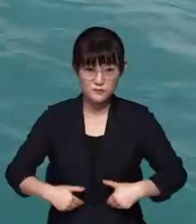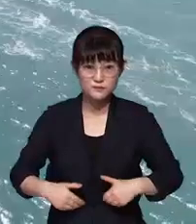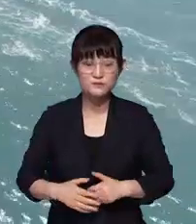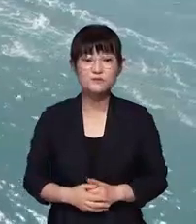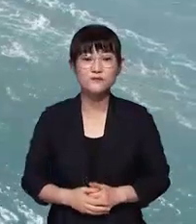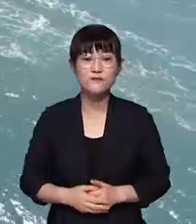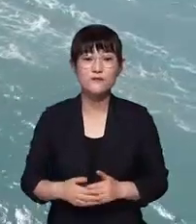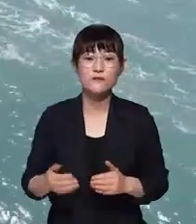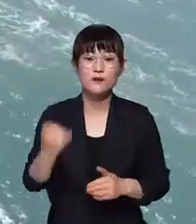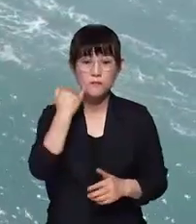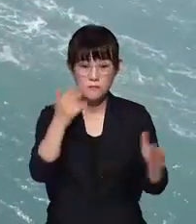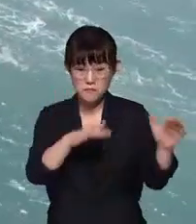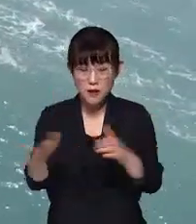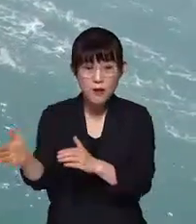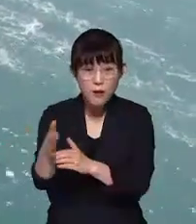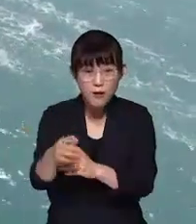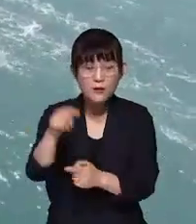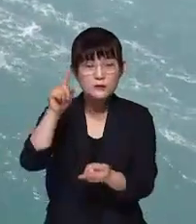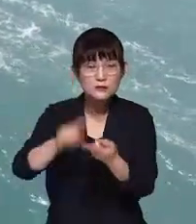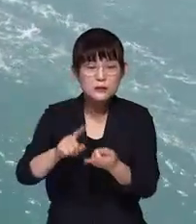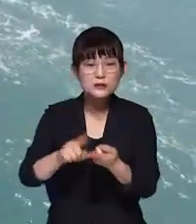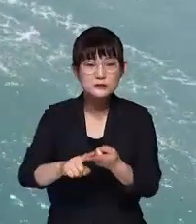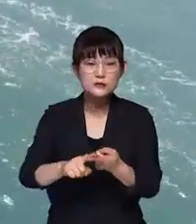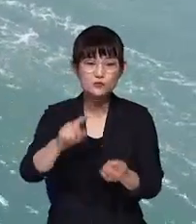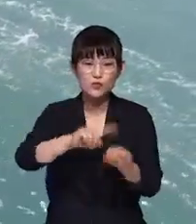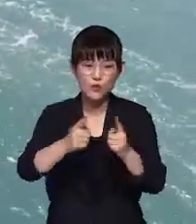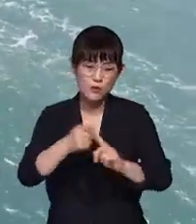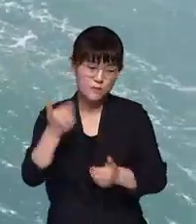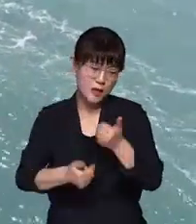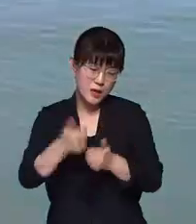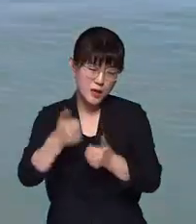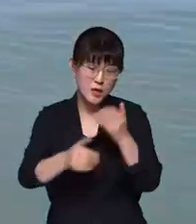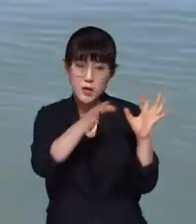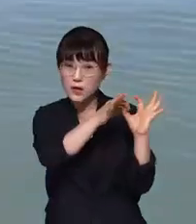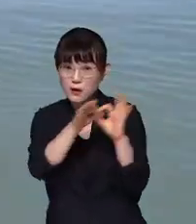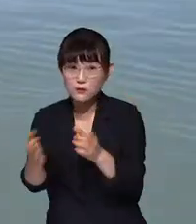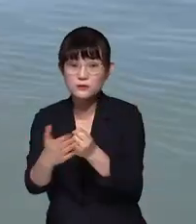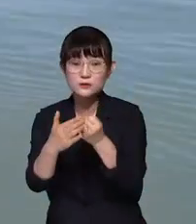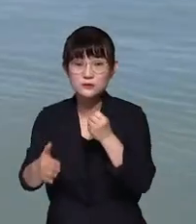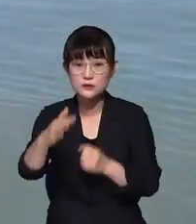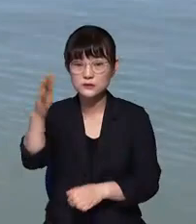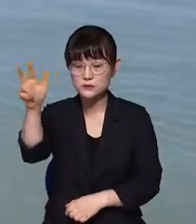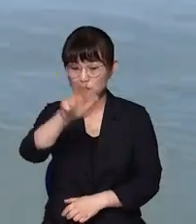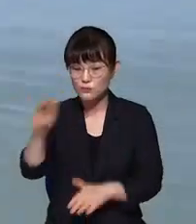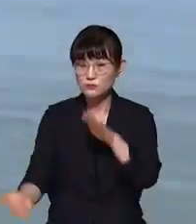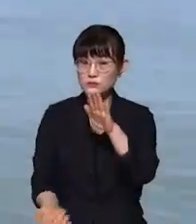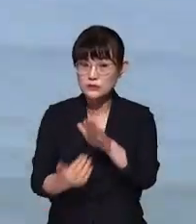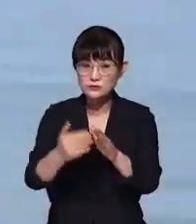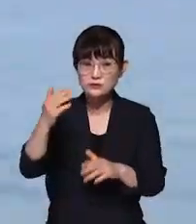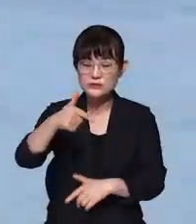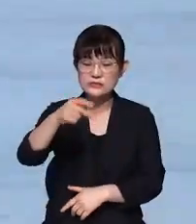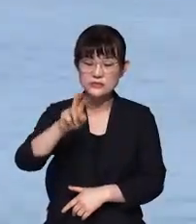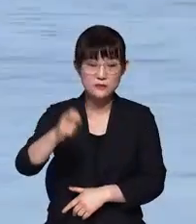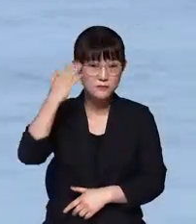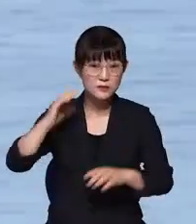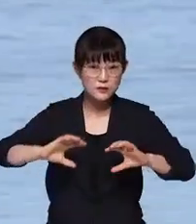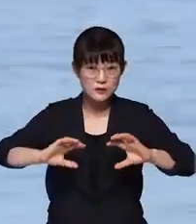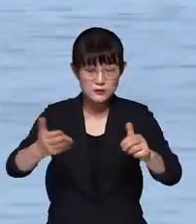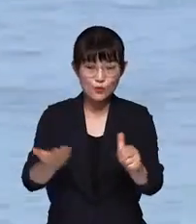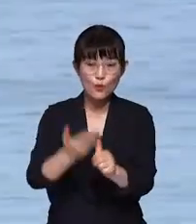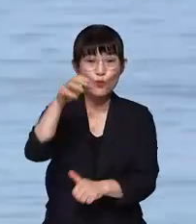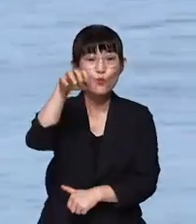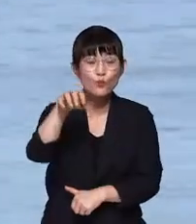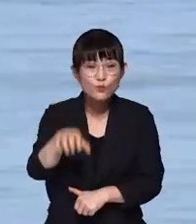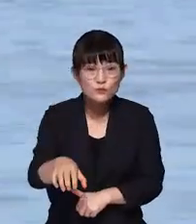둘러싼 두 지역 어민들 간의 이견이 좁혀들 기미가 보이지 않으면서 전국 최대 규모의 김양식 어장인 만호해역에서의